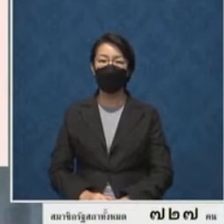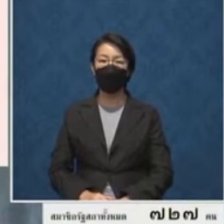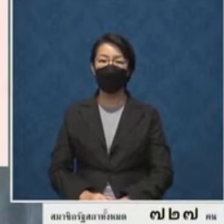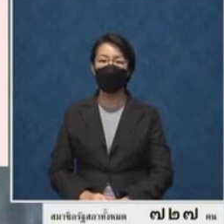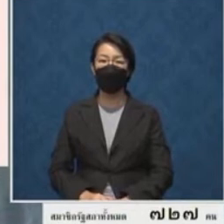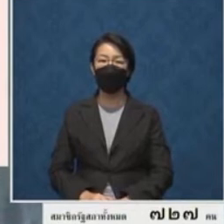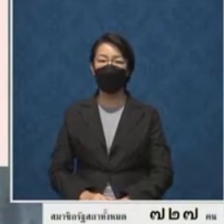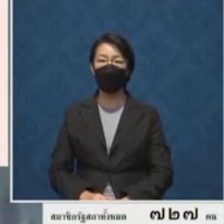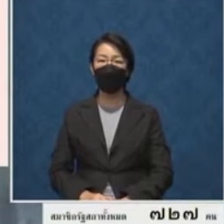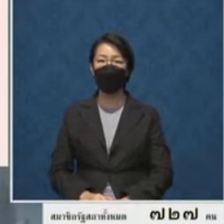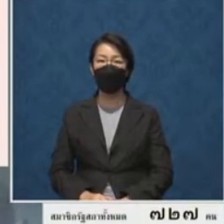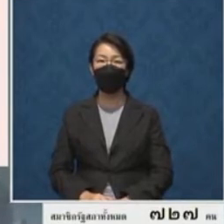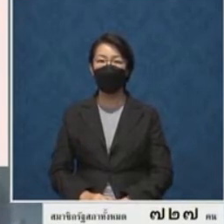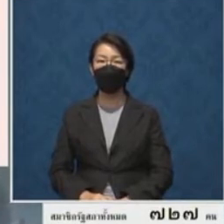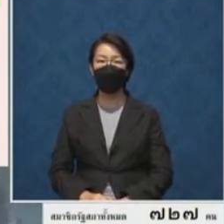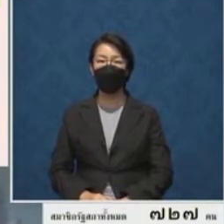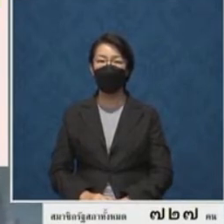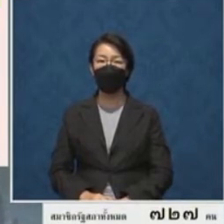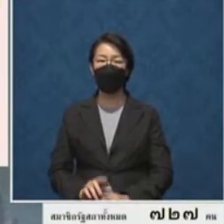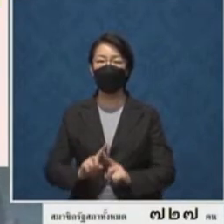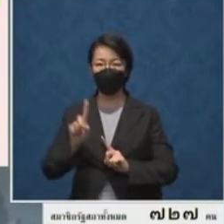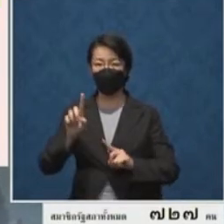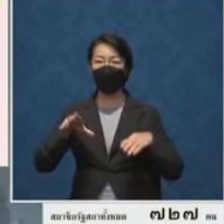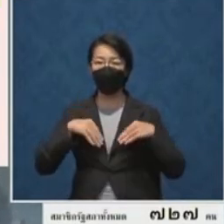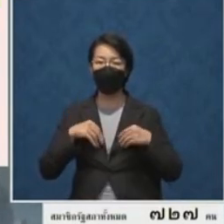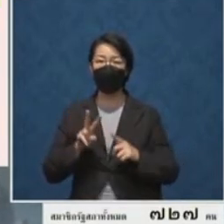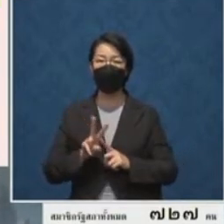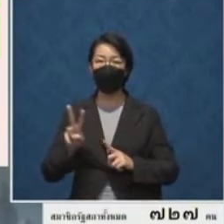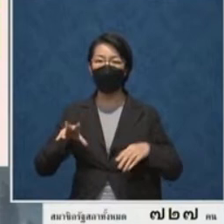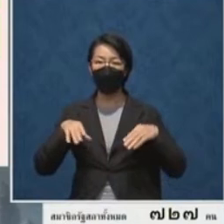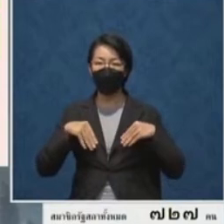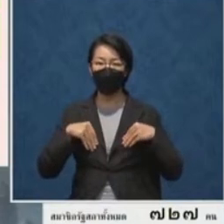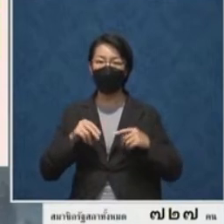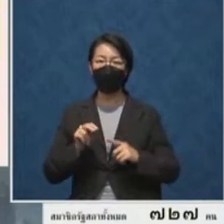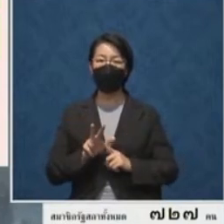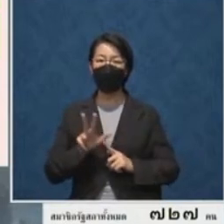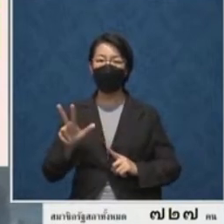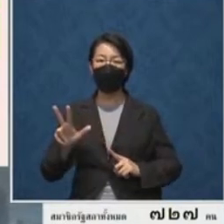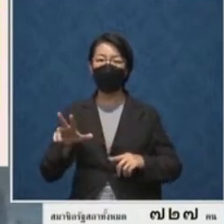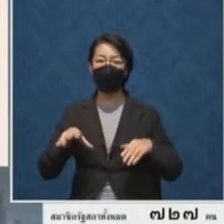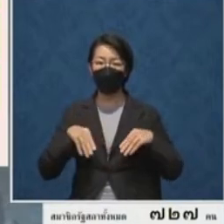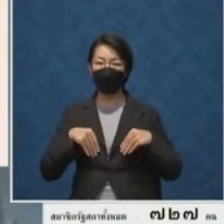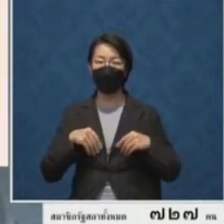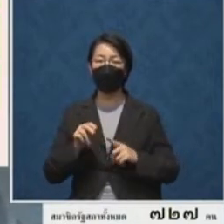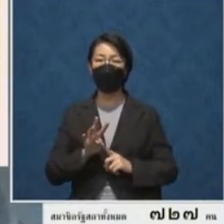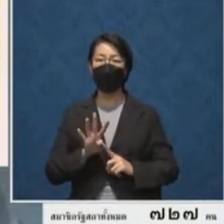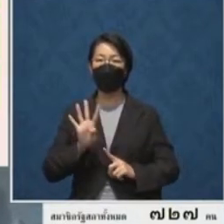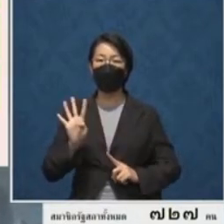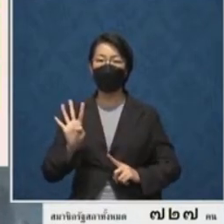1รับหลักการ2รับหลักการ3รับหลักการ4รับหลักการครับ